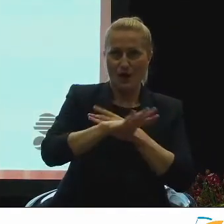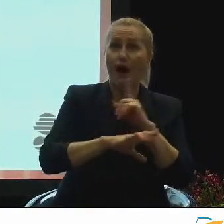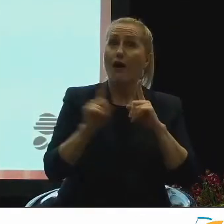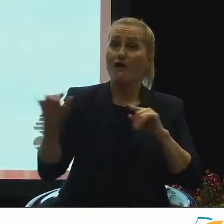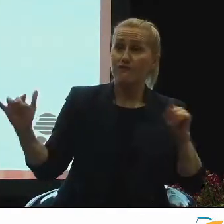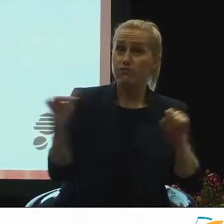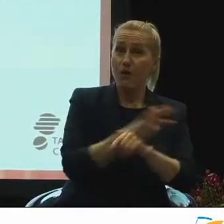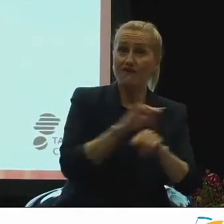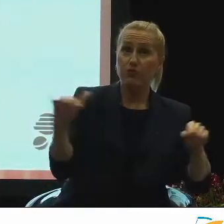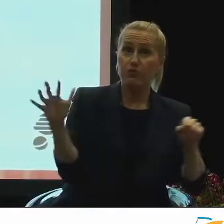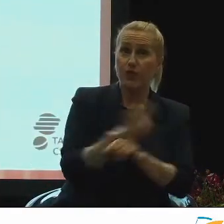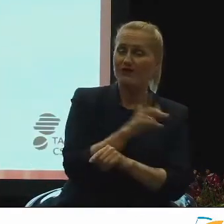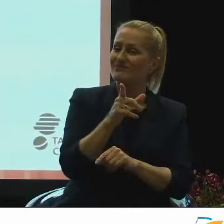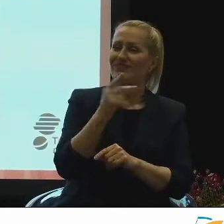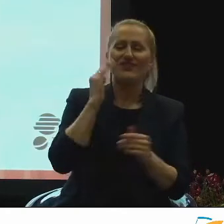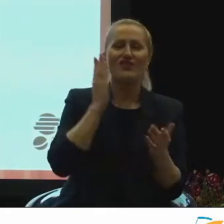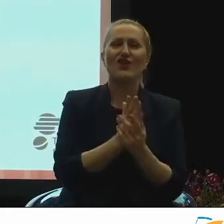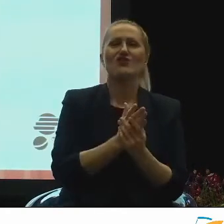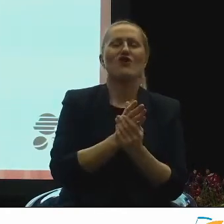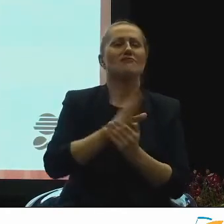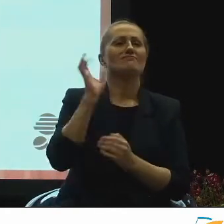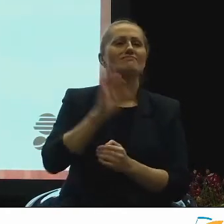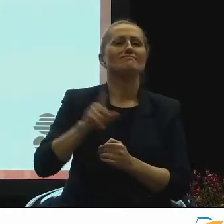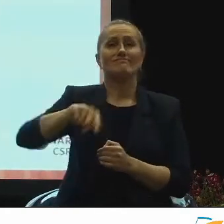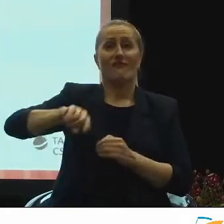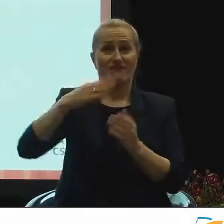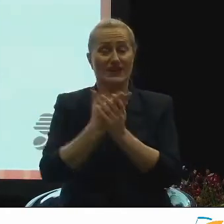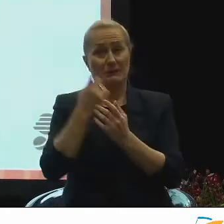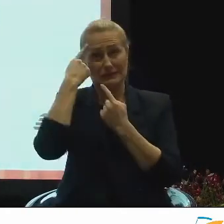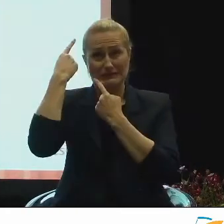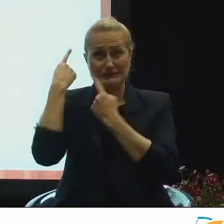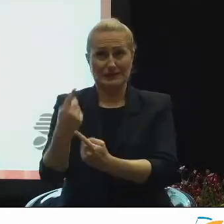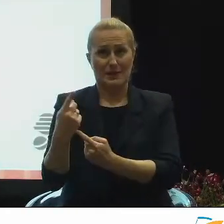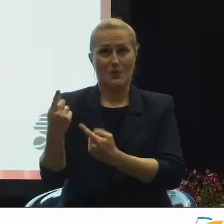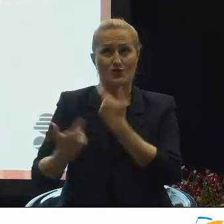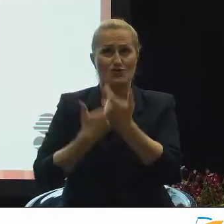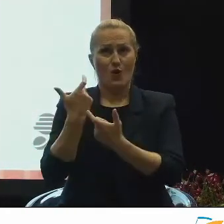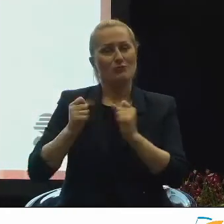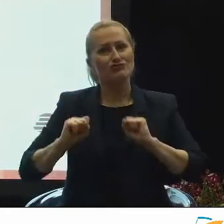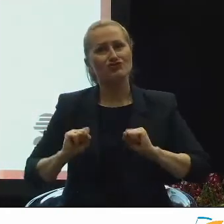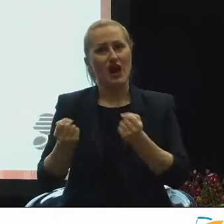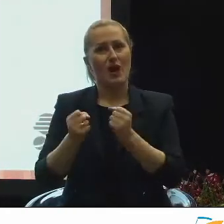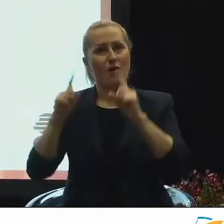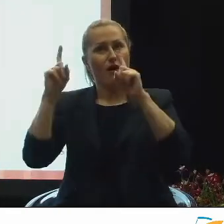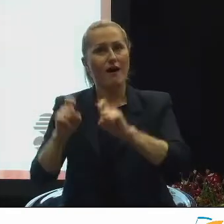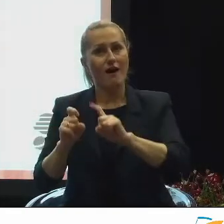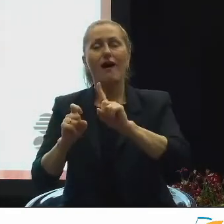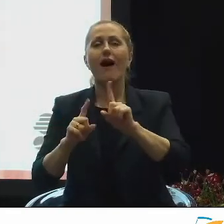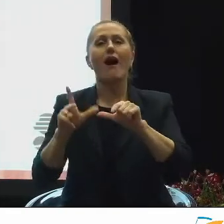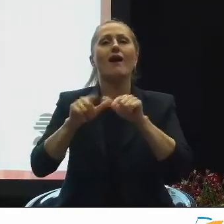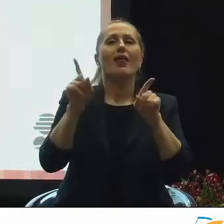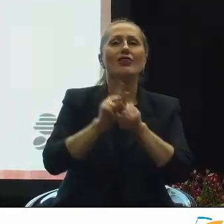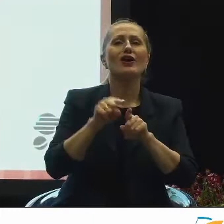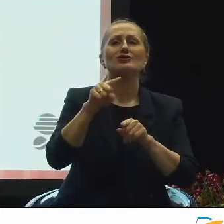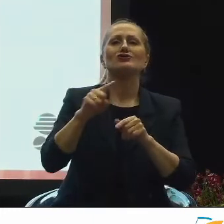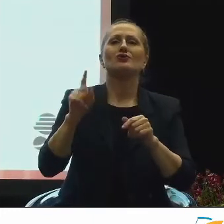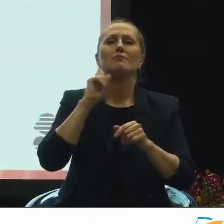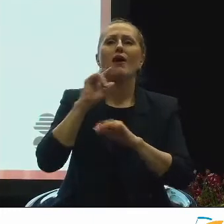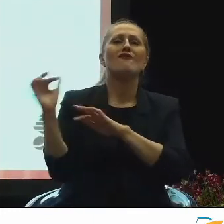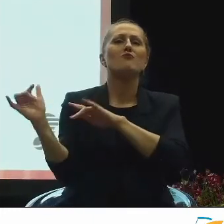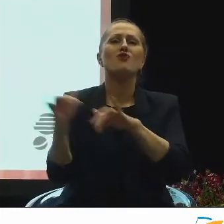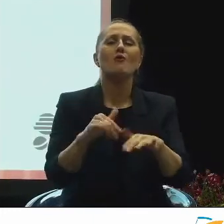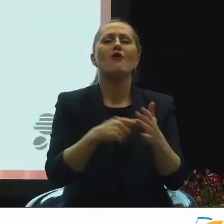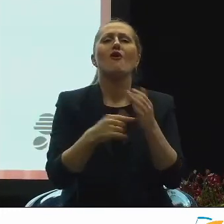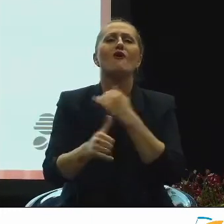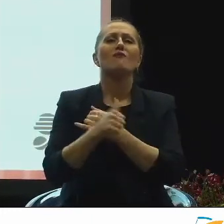nie jest tylko i wyłącznie wynikiem tego, że przedsiębiorcy sami z siebie podejmują określone działania, ale po prostu to promieniowanie jest